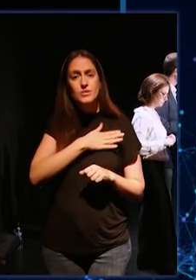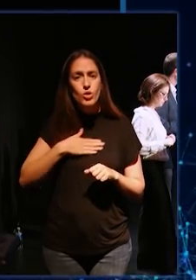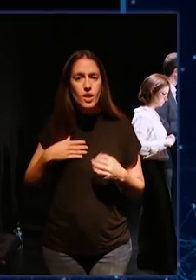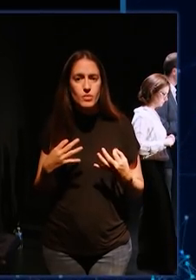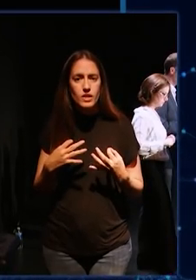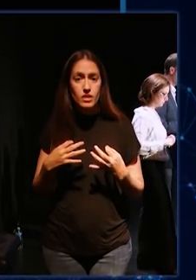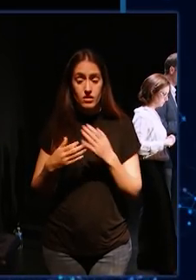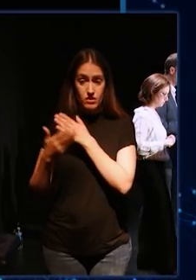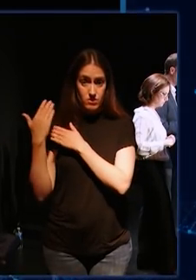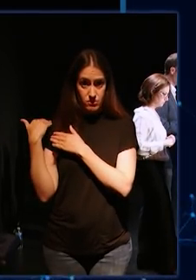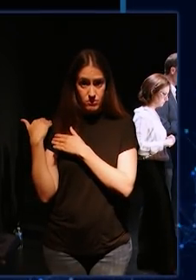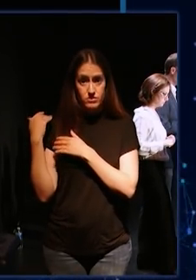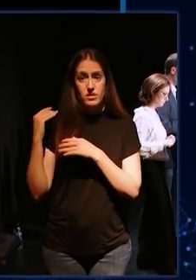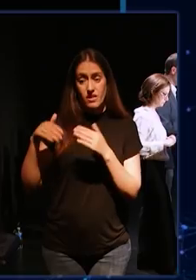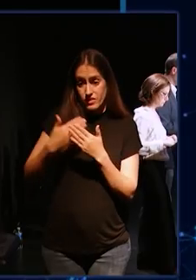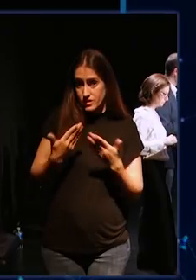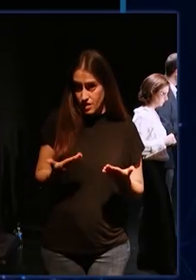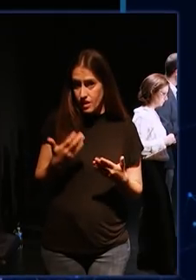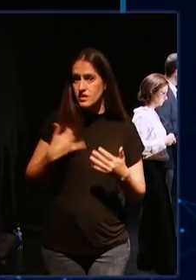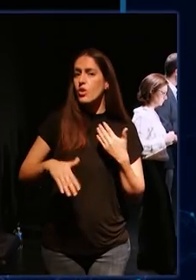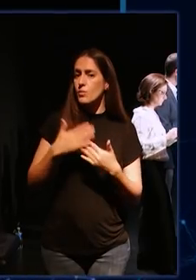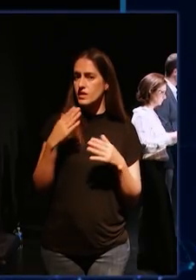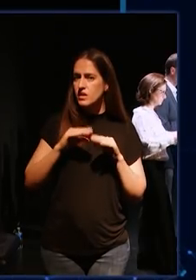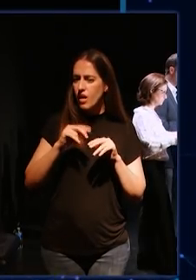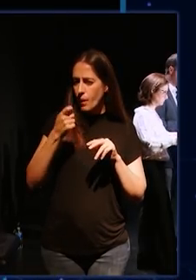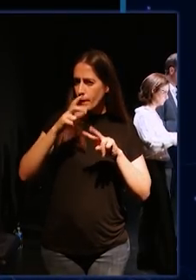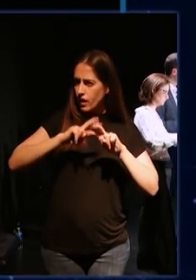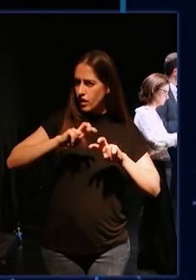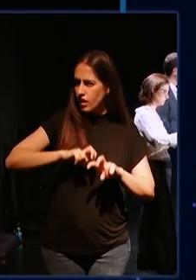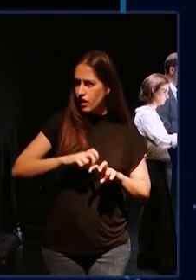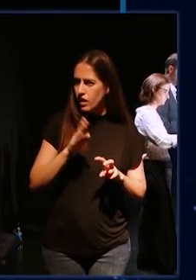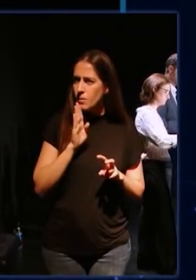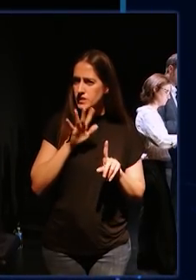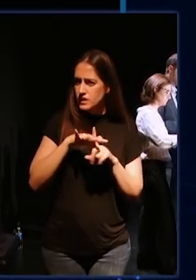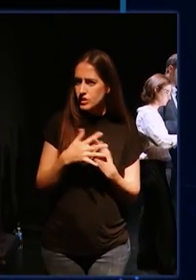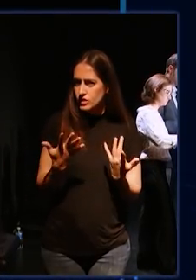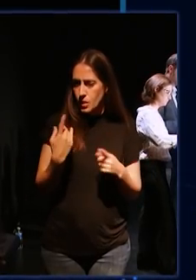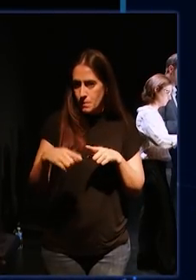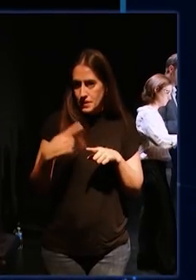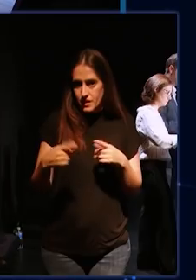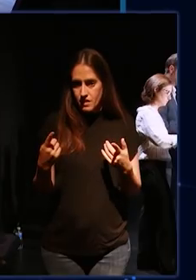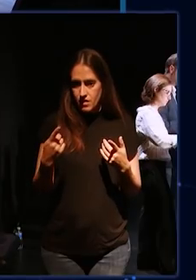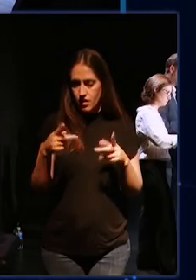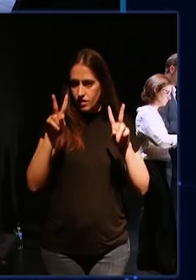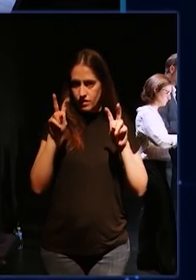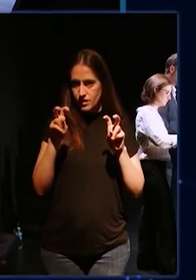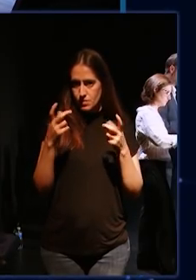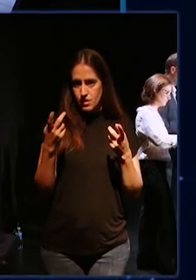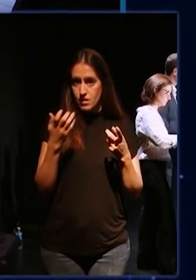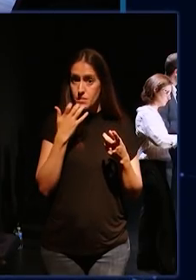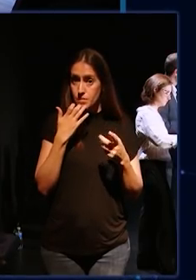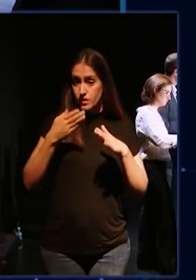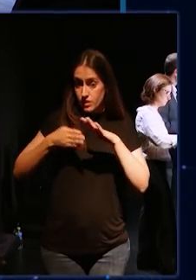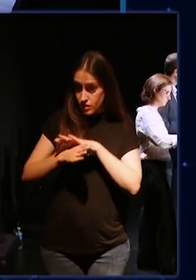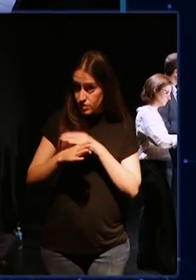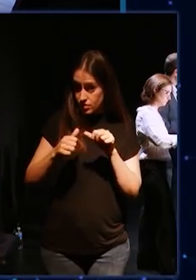en els darrers temps, inclús hem començat a entrar-hi i a intentar averiguar en quina situació està, perquè efectivament pot ser un tema que qui entri